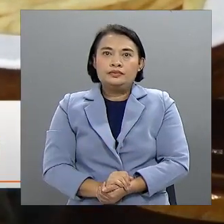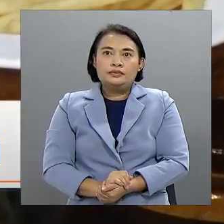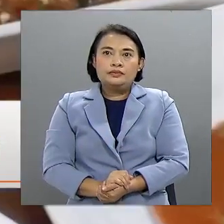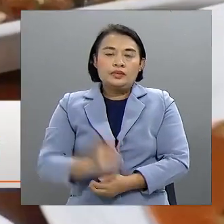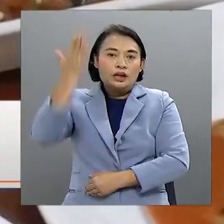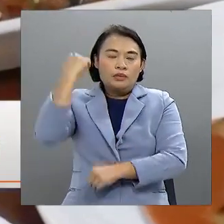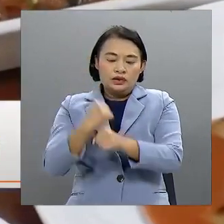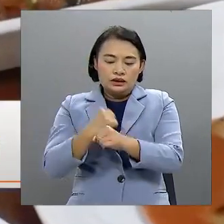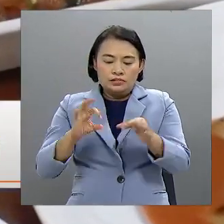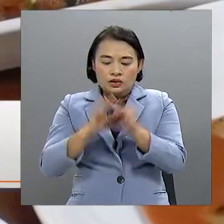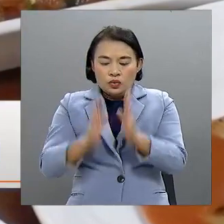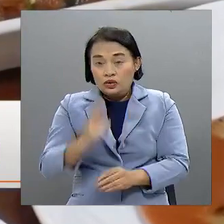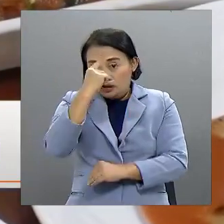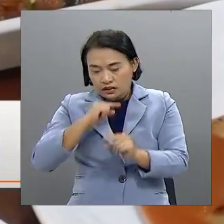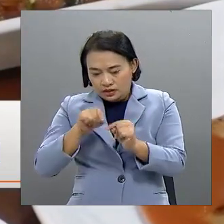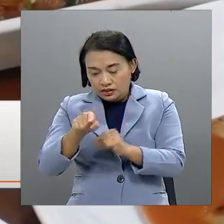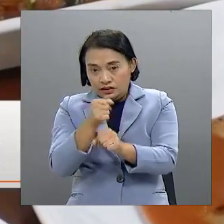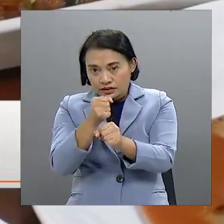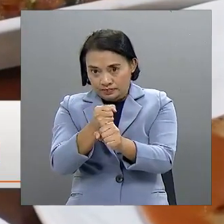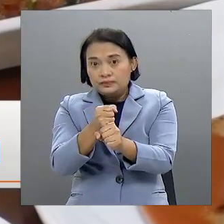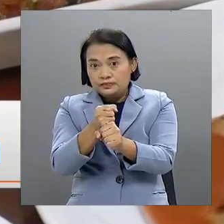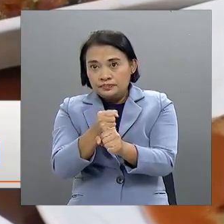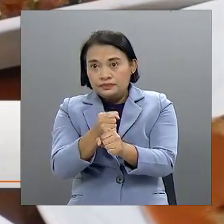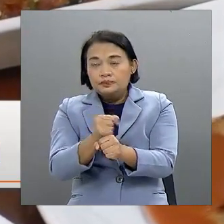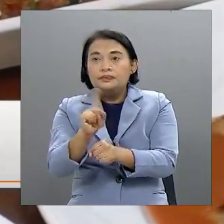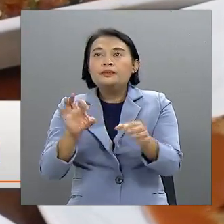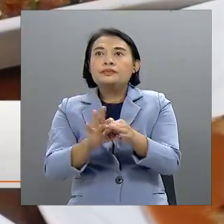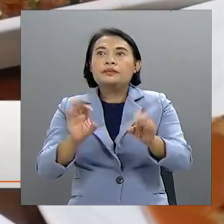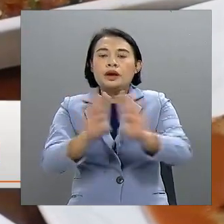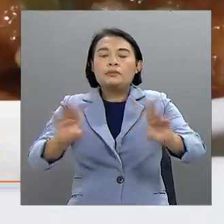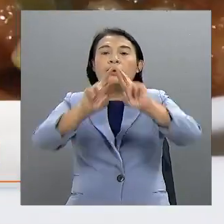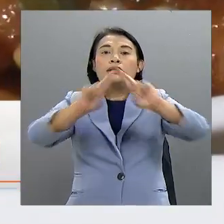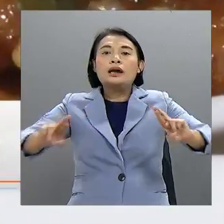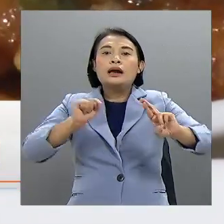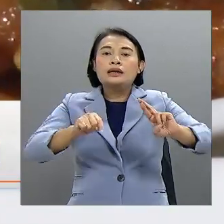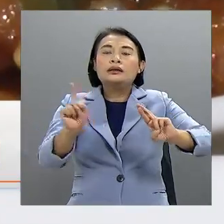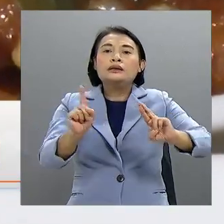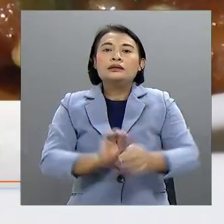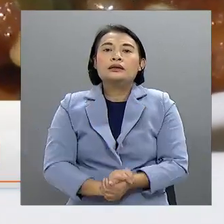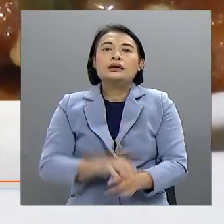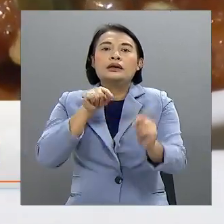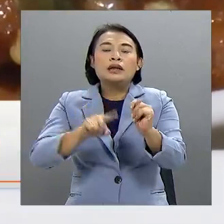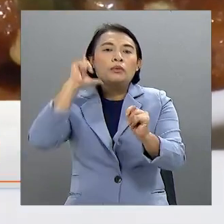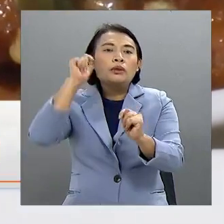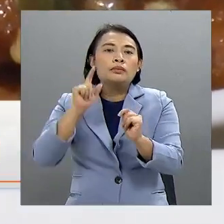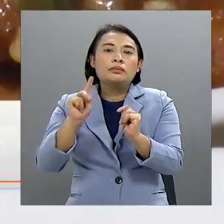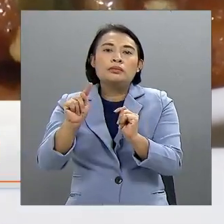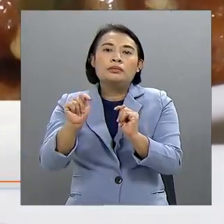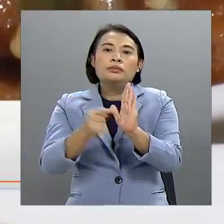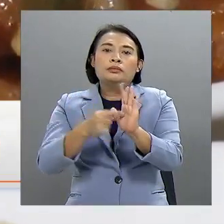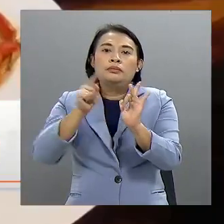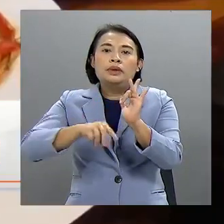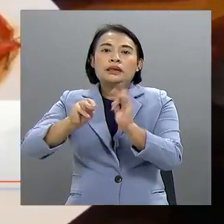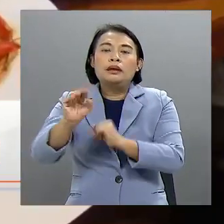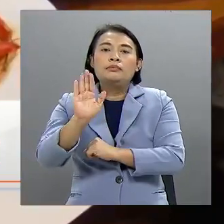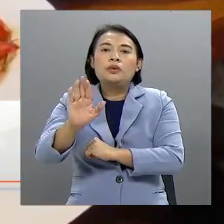ณวิชาญจันทร์สิริพงษ์ค่ะคุณวิชาญนี่เขาไปเปิดร้านอาหารขึ้นมาในพื้นที่ตำบลแม่ต่ำอำเภอเมืองจังหวัดพะเยานะคะ คุณวิชาญเขาเล่